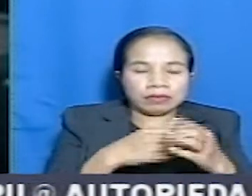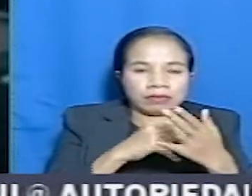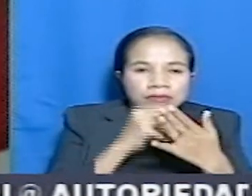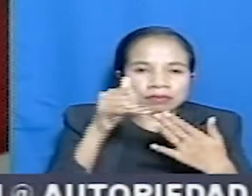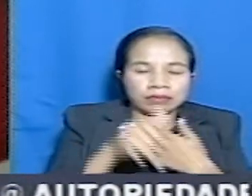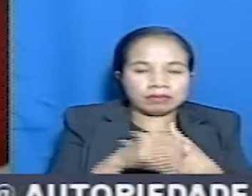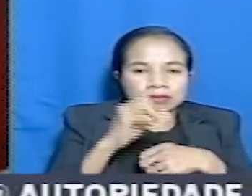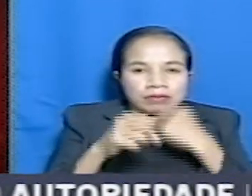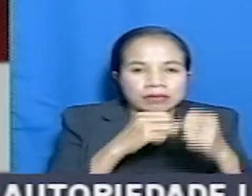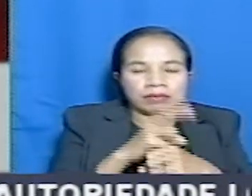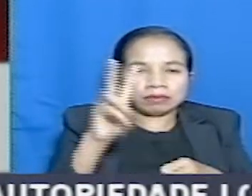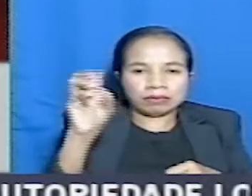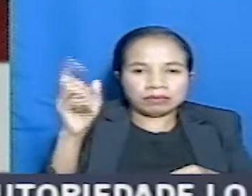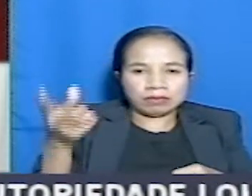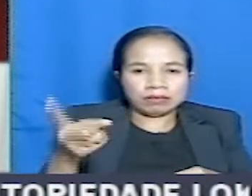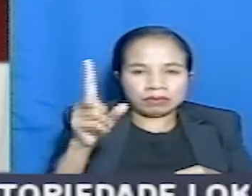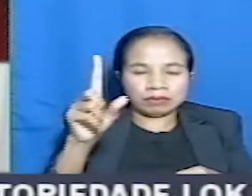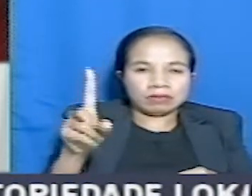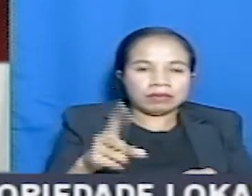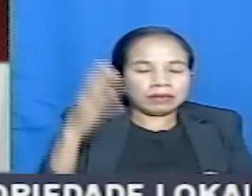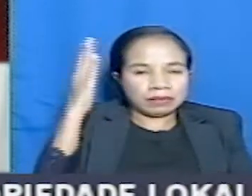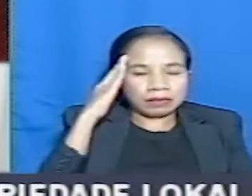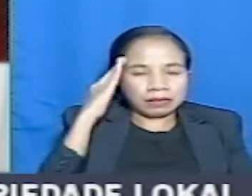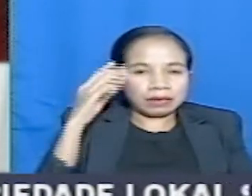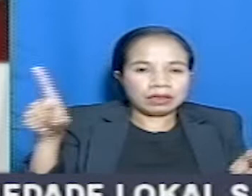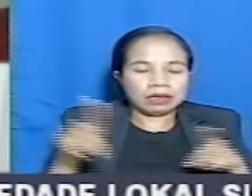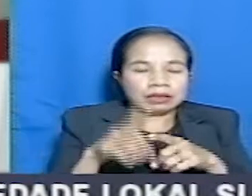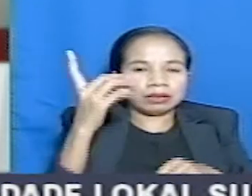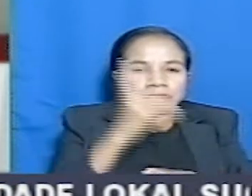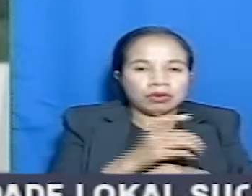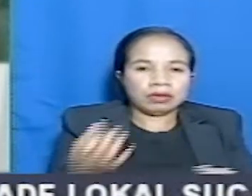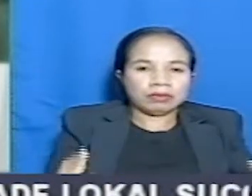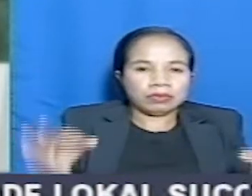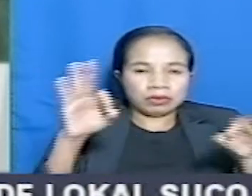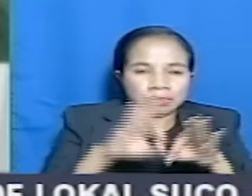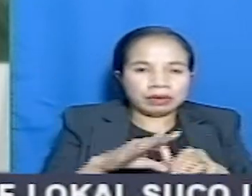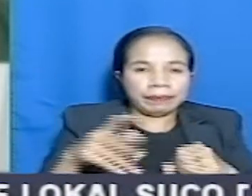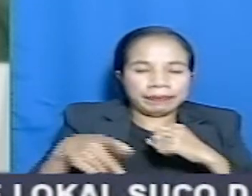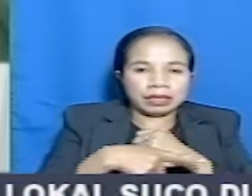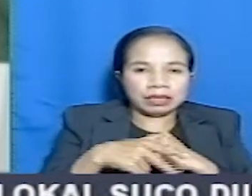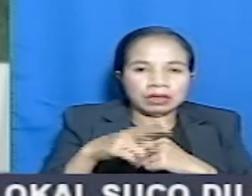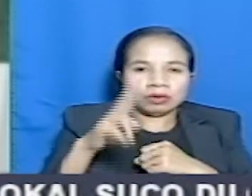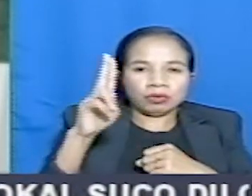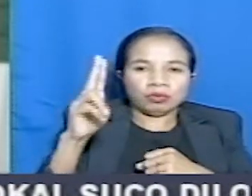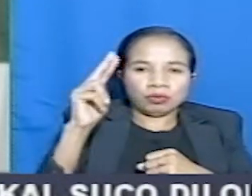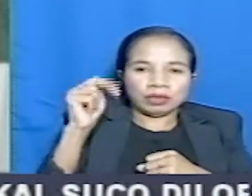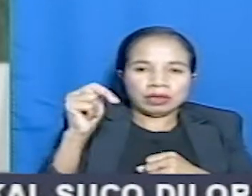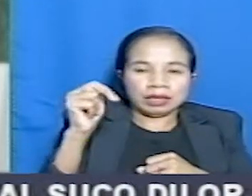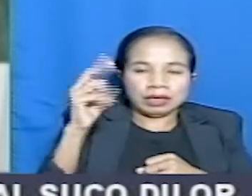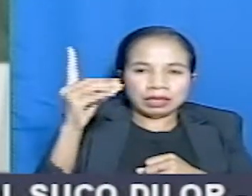maiu tinan rehunrua rua nulu resinida. Consideradu nudar loron importante ba Partidul Unia